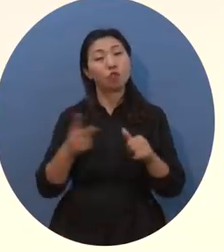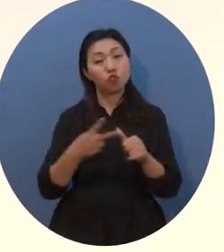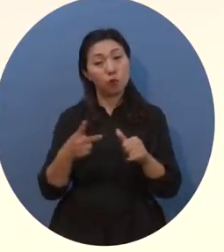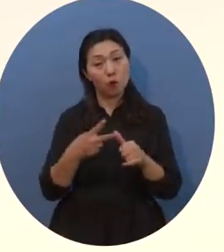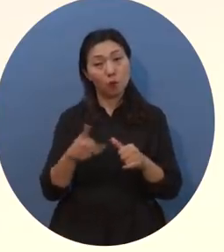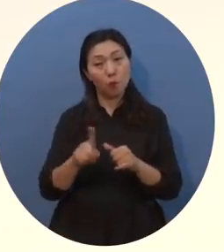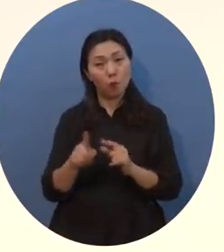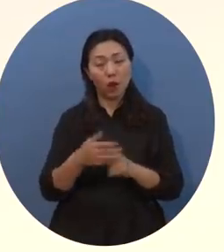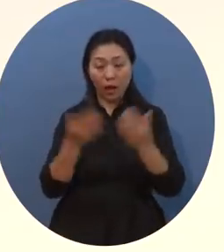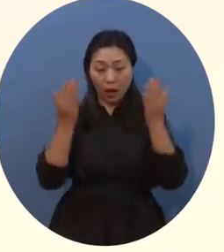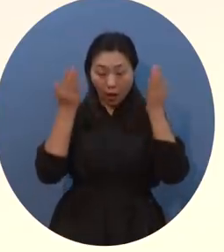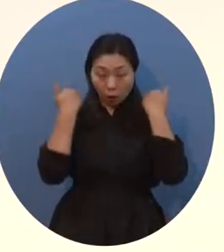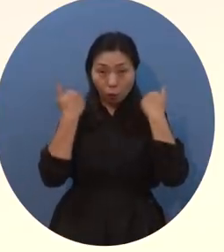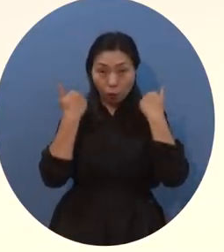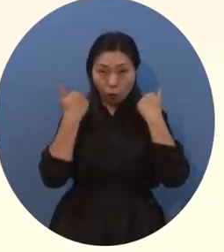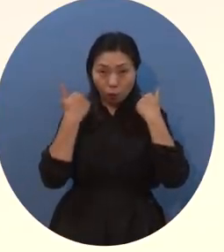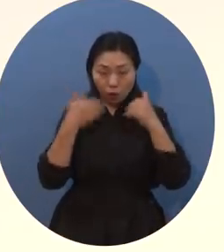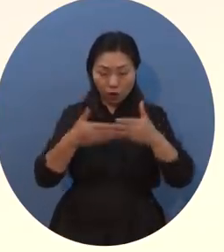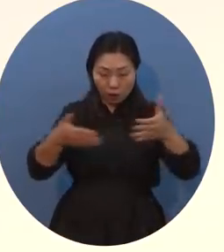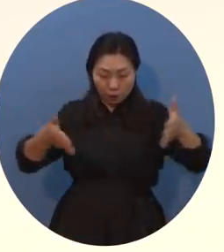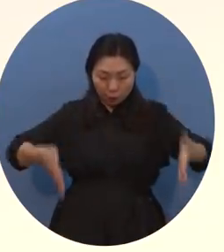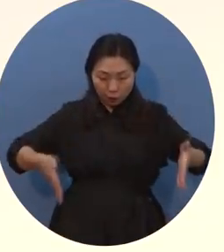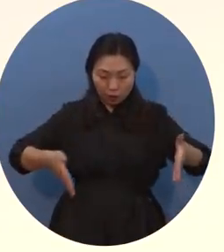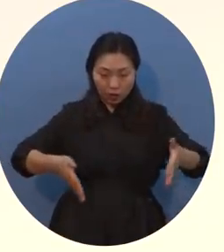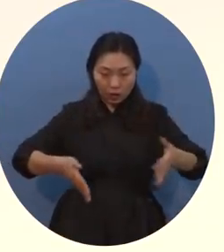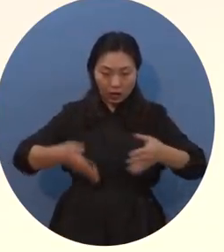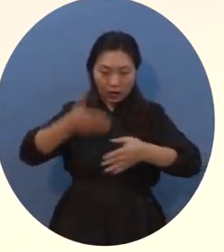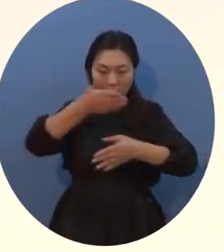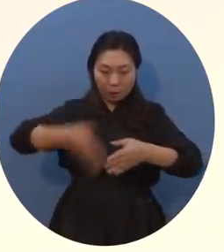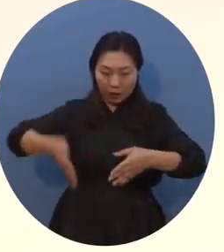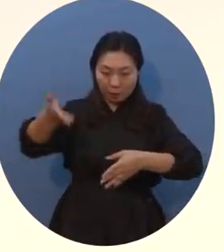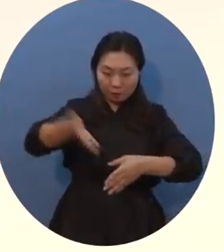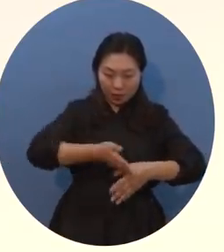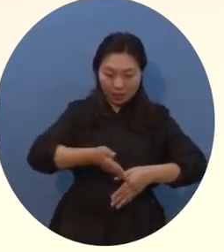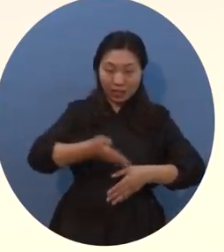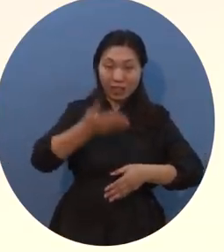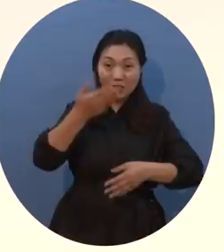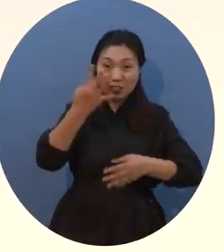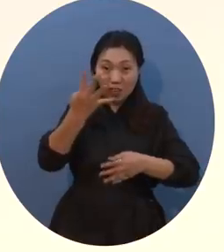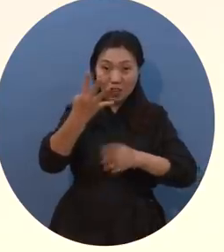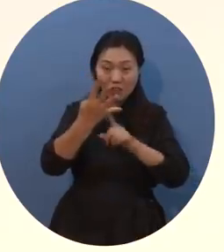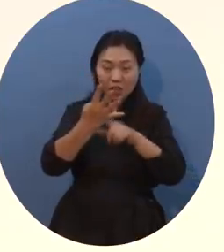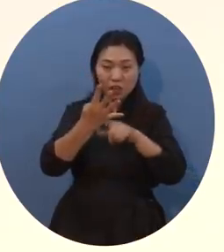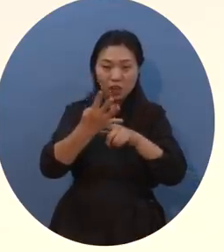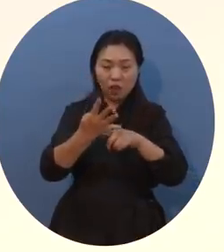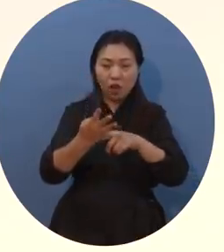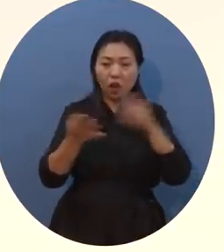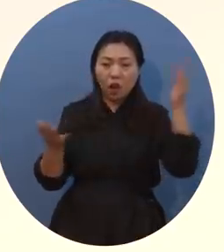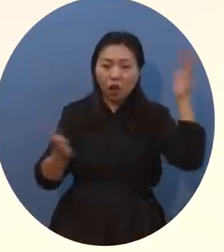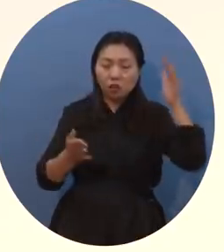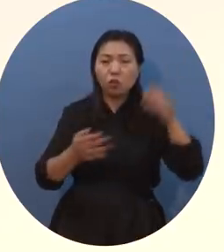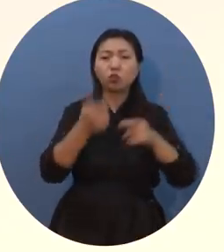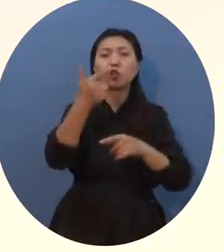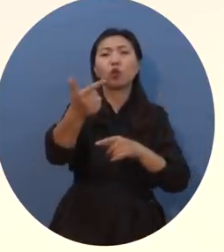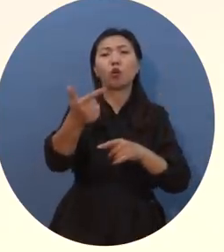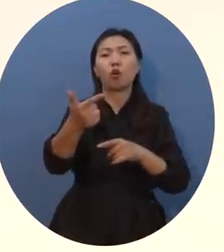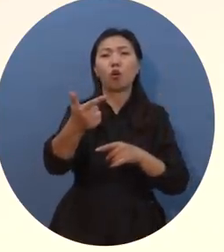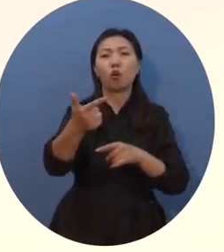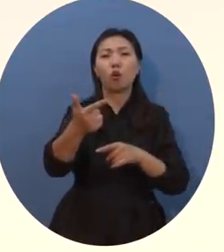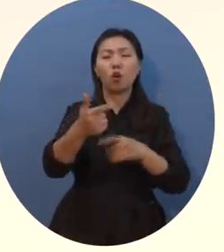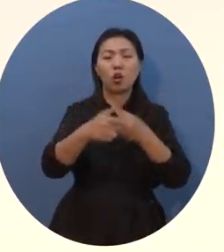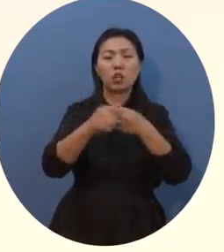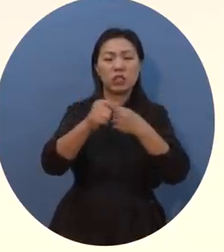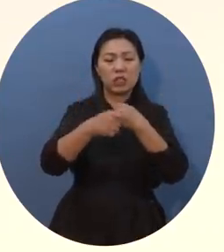번째는 우리 학교가 교실이 네 칸인데 학년은 여섯 학년 아니에요. 그러니까 교실을 반 잘라가지고